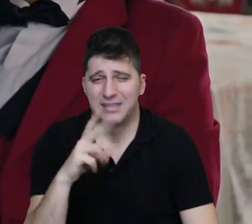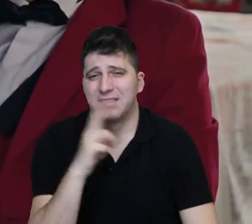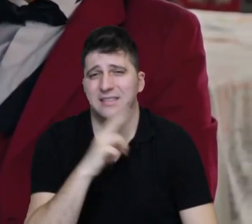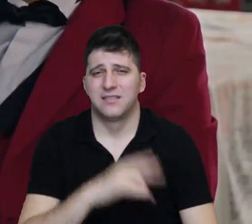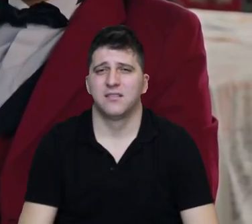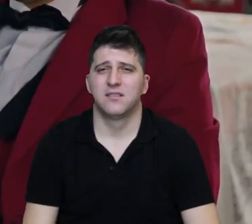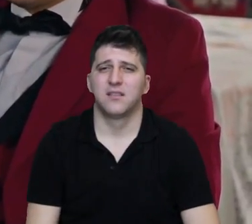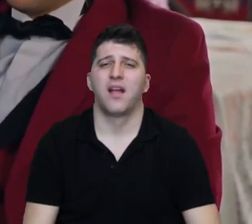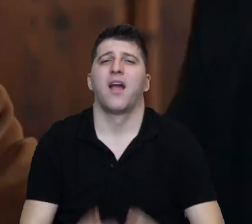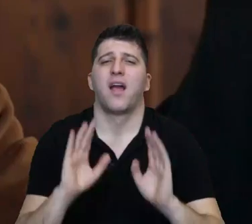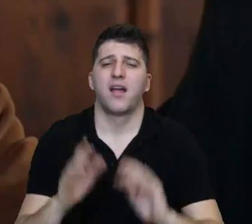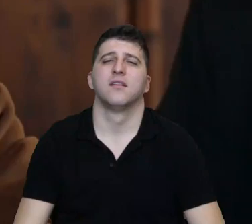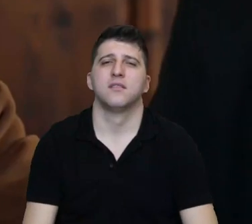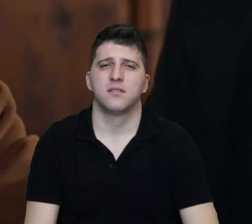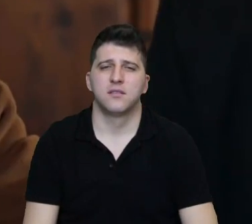bozuldu.